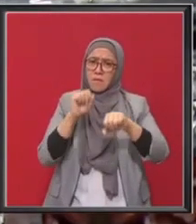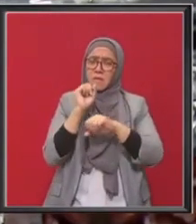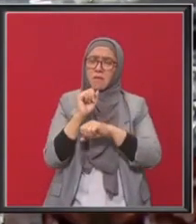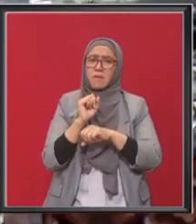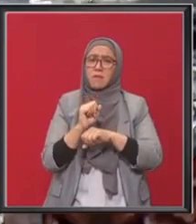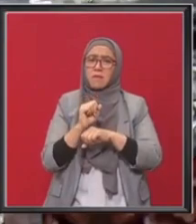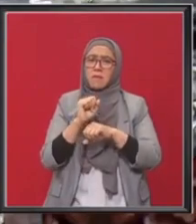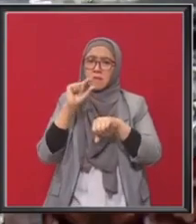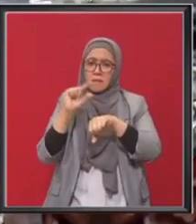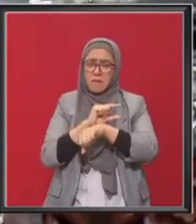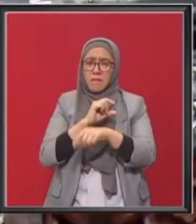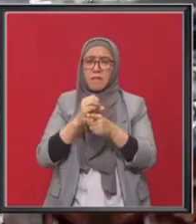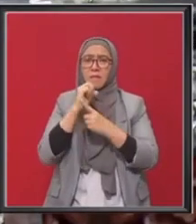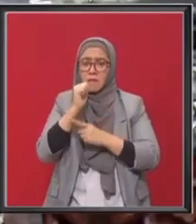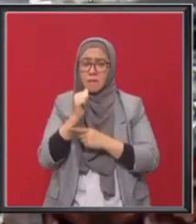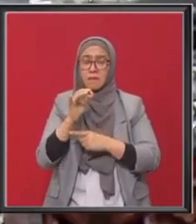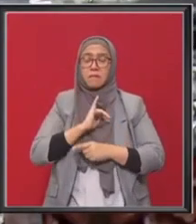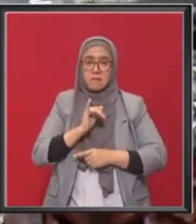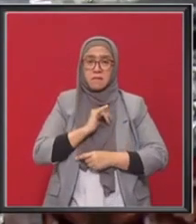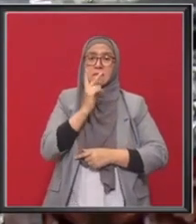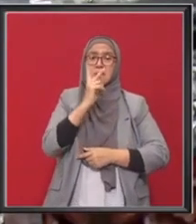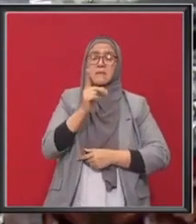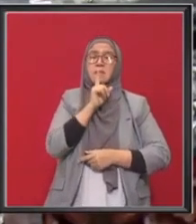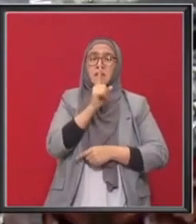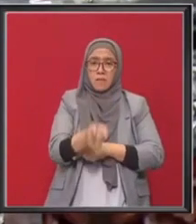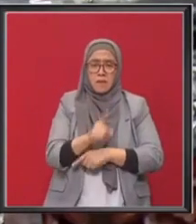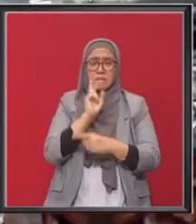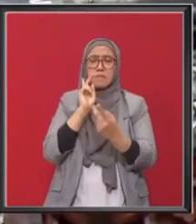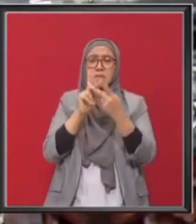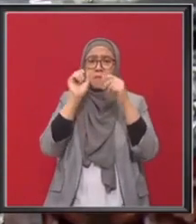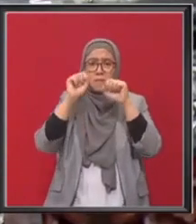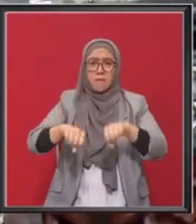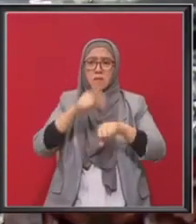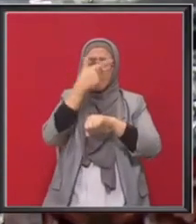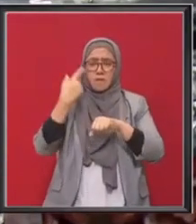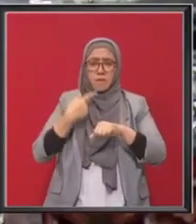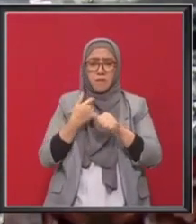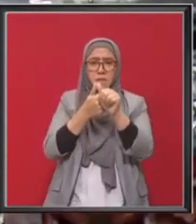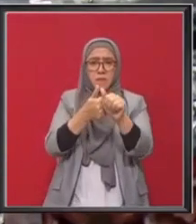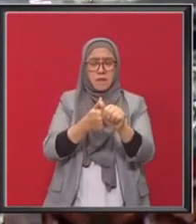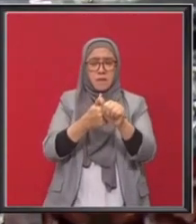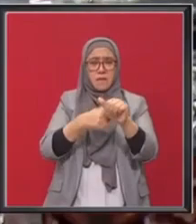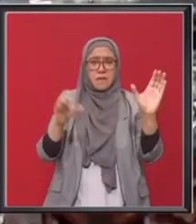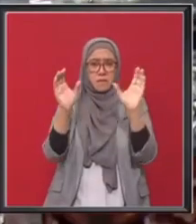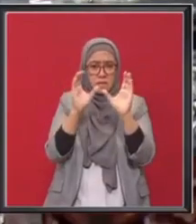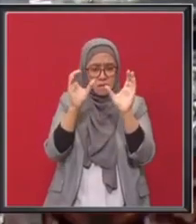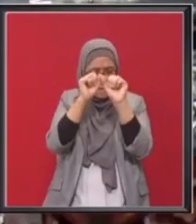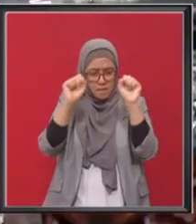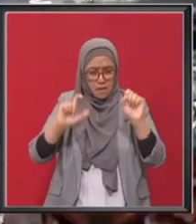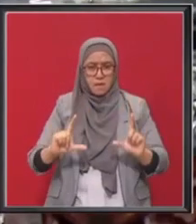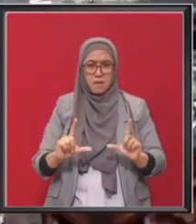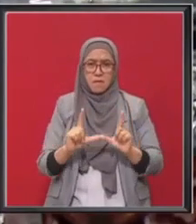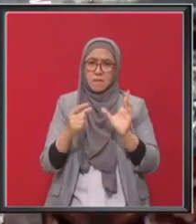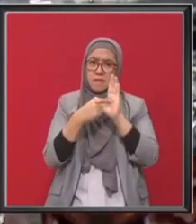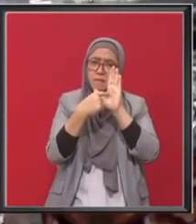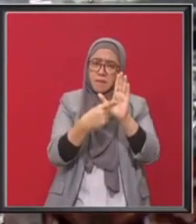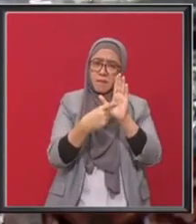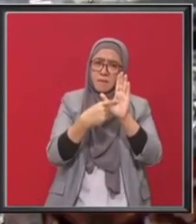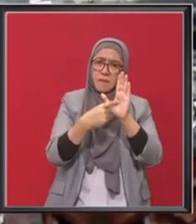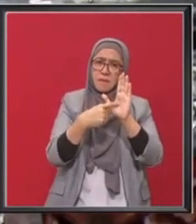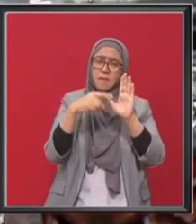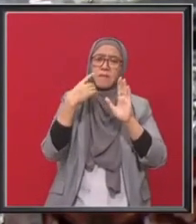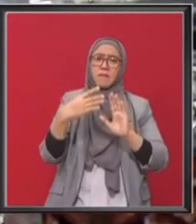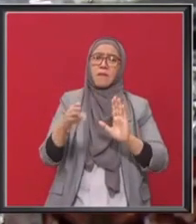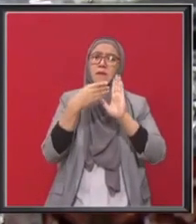lihat mereka edoh yang kita buat sekarang Ussy sosok setitik substitution kita itu msbu cukup Subhana sebagai satu bukti bahwa